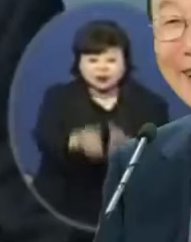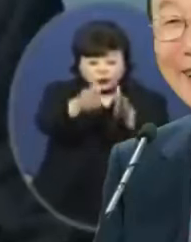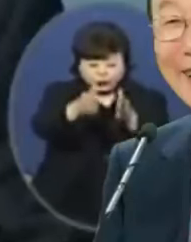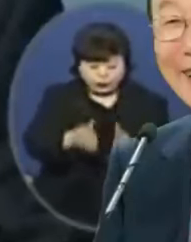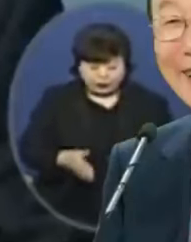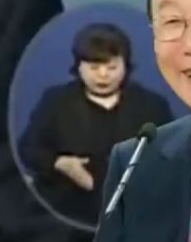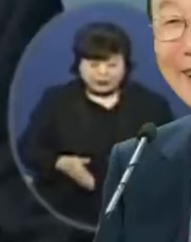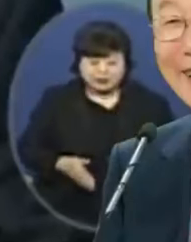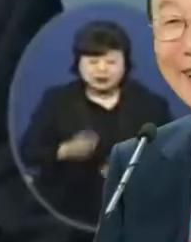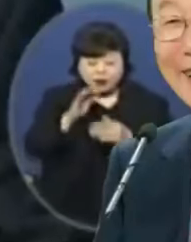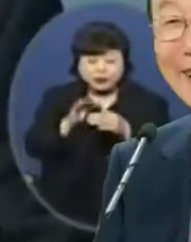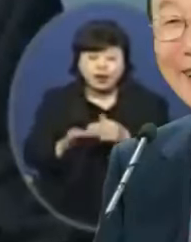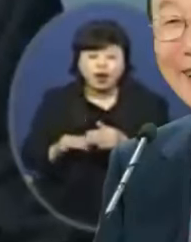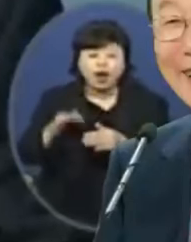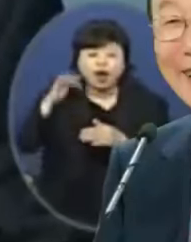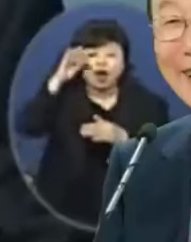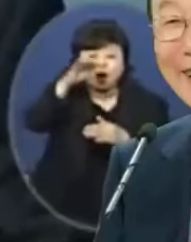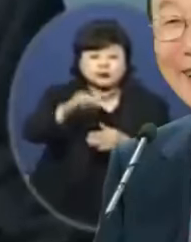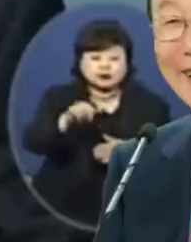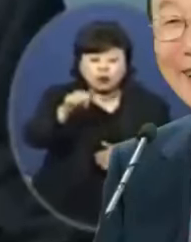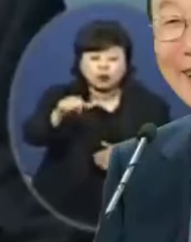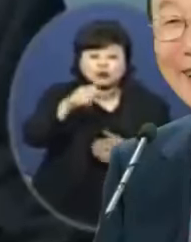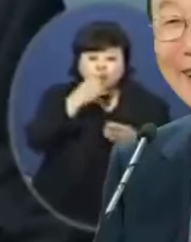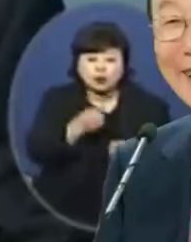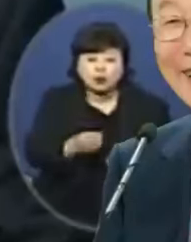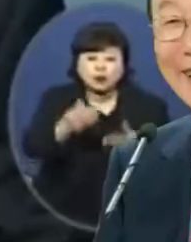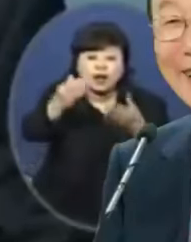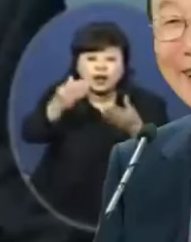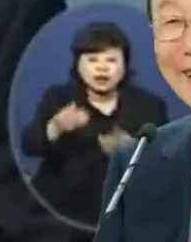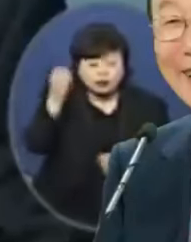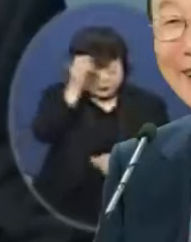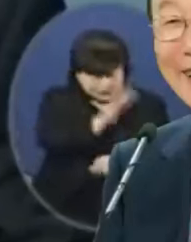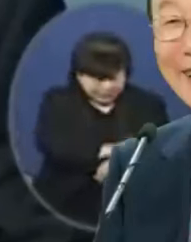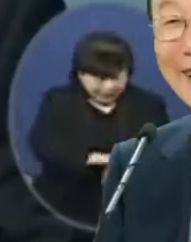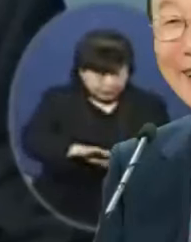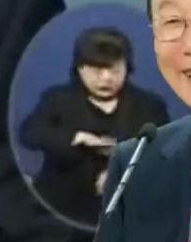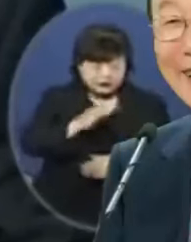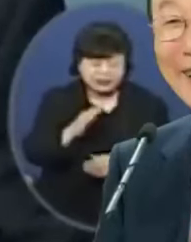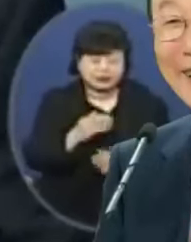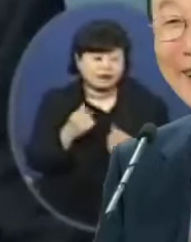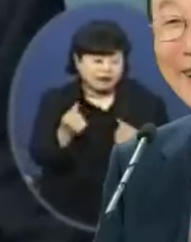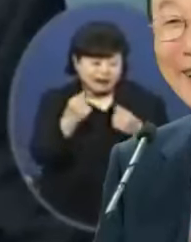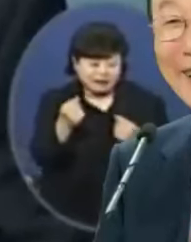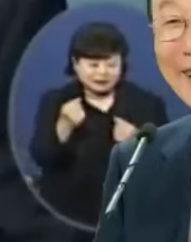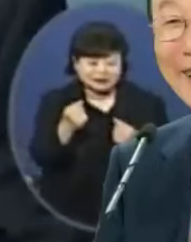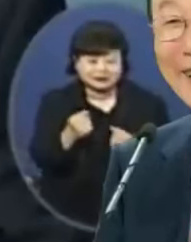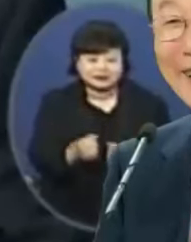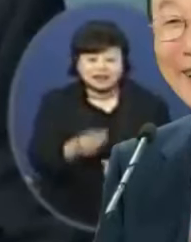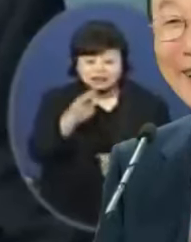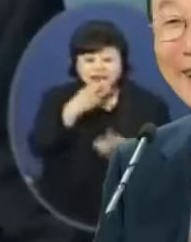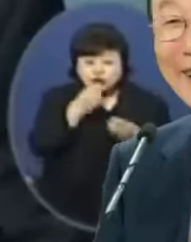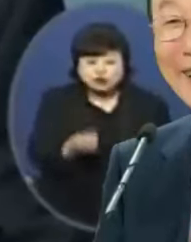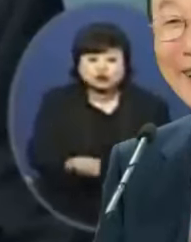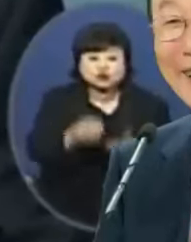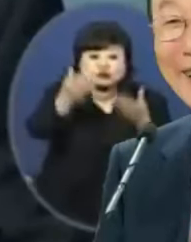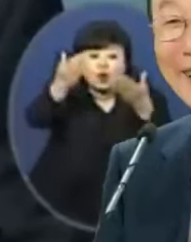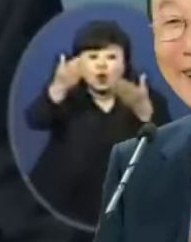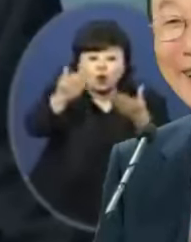통해서 넘치는 오중복음과 영원히 잘됨 같이 범사에 잘됨에 강건한 삼중